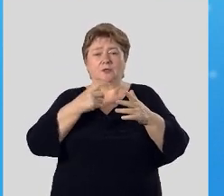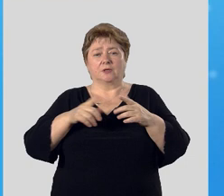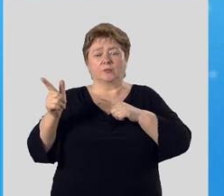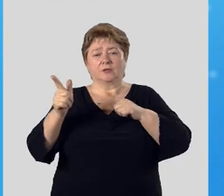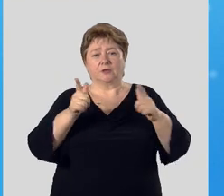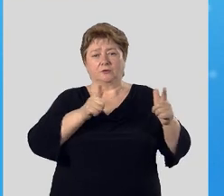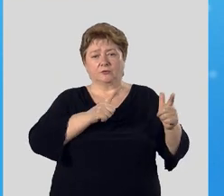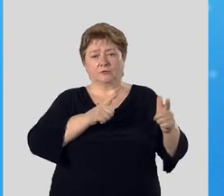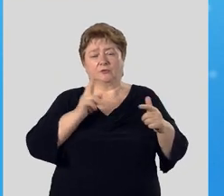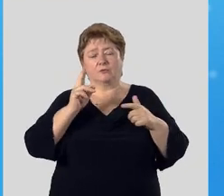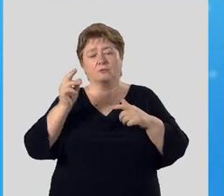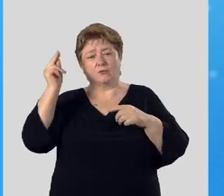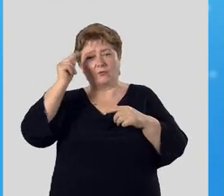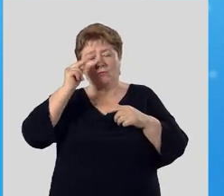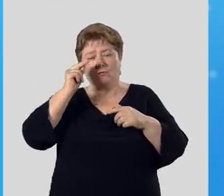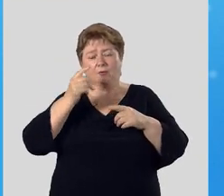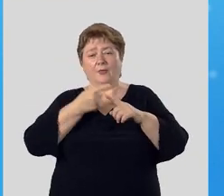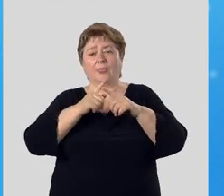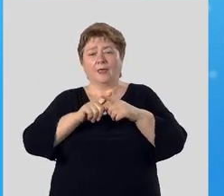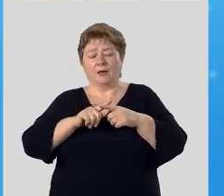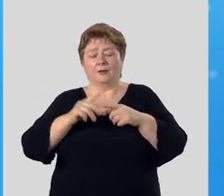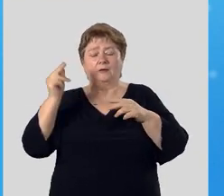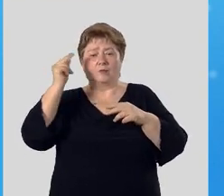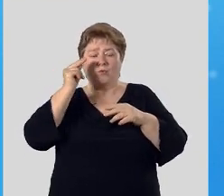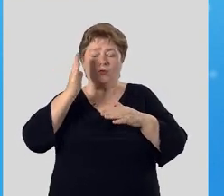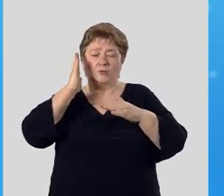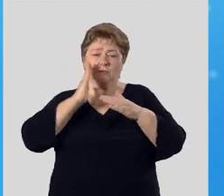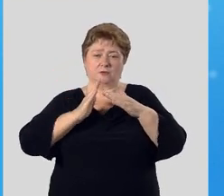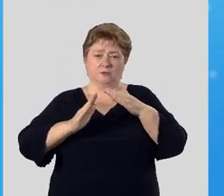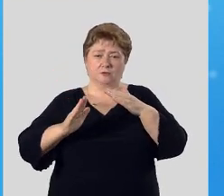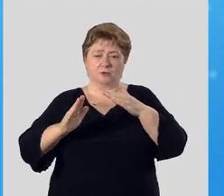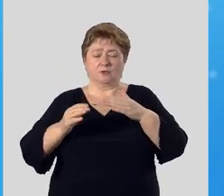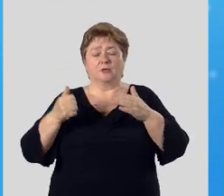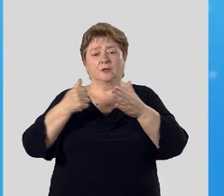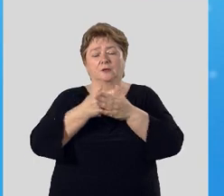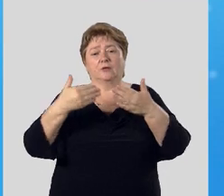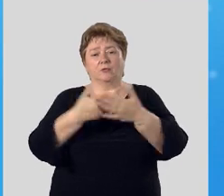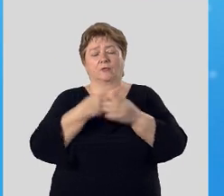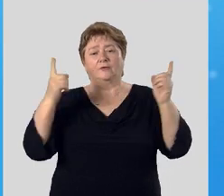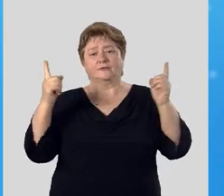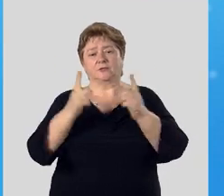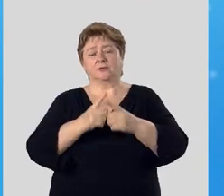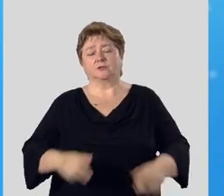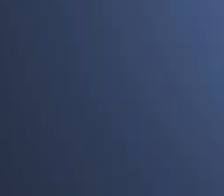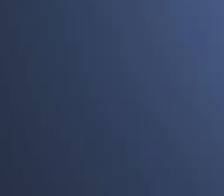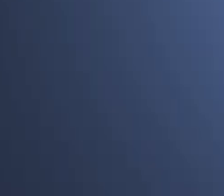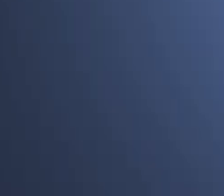подготовки к уроку на этом наш урок завершён до новых встреч